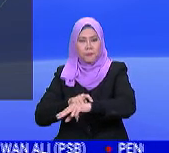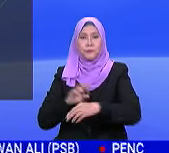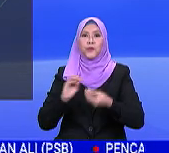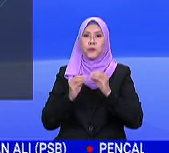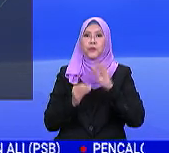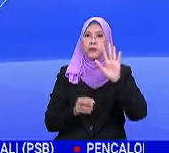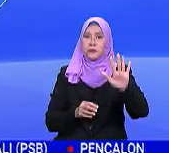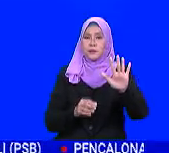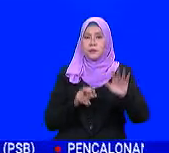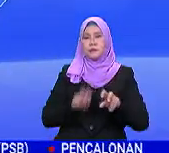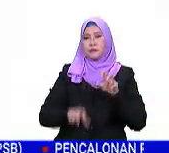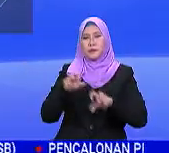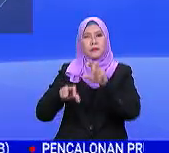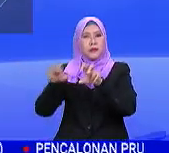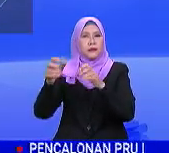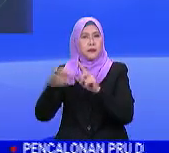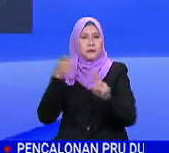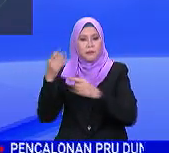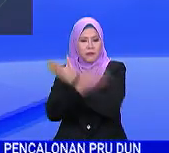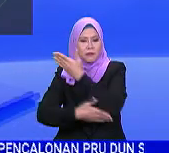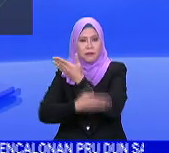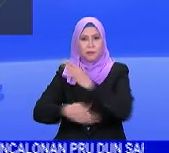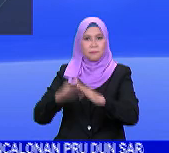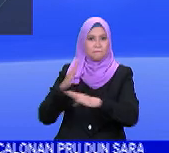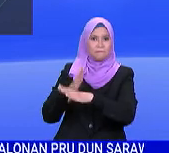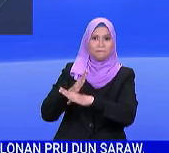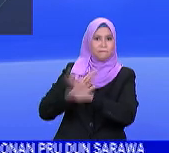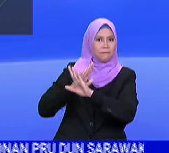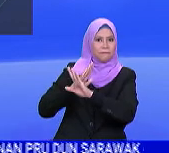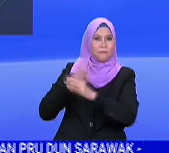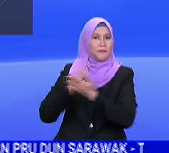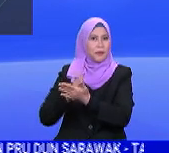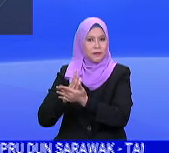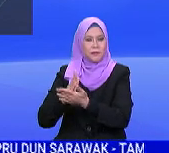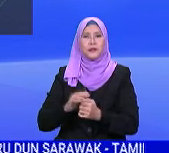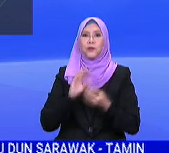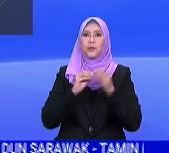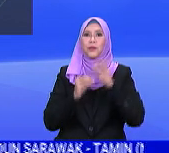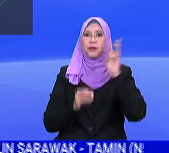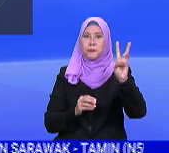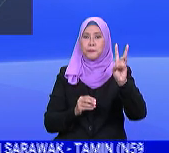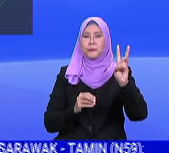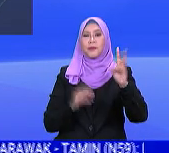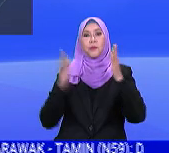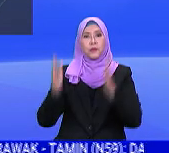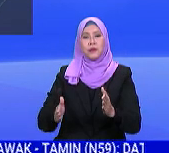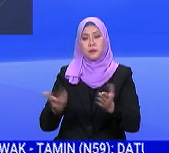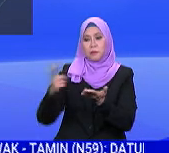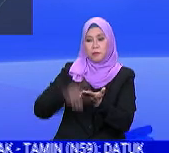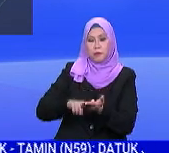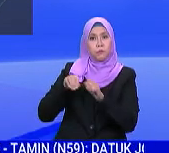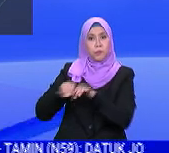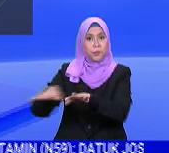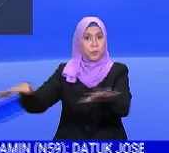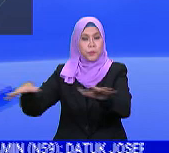Kelima, pengembara dari negara-negara yang dikenakan sekatan perjalanan sementara. Keenam, pengembara dari negara yang melaporkan